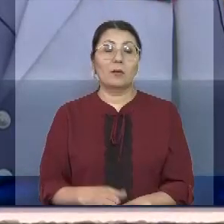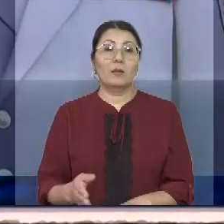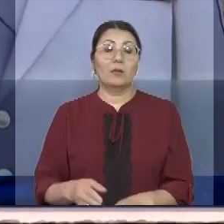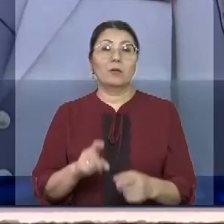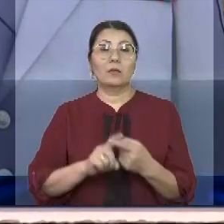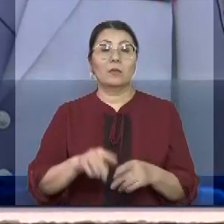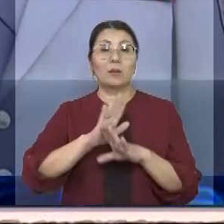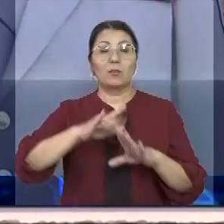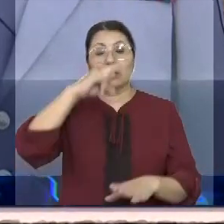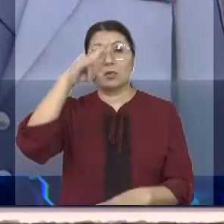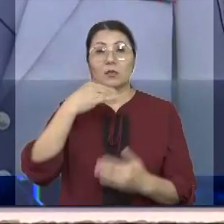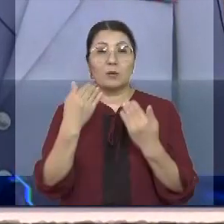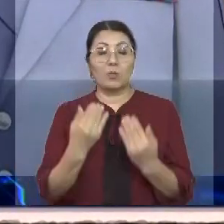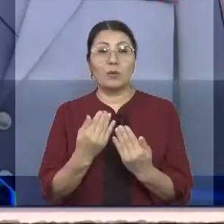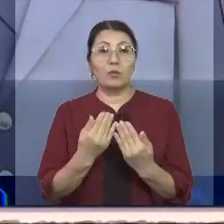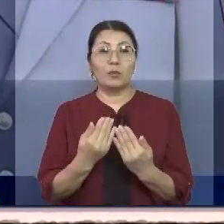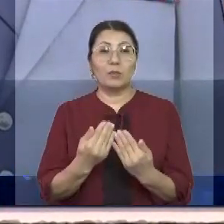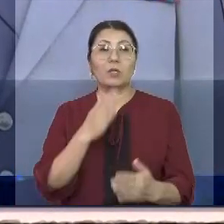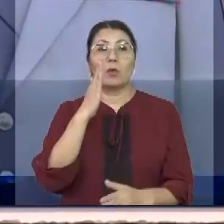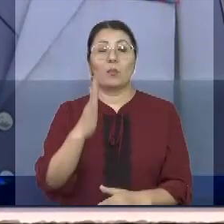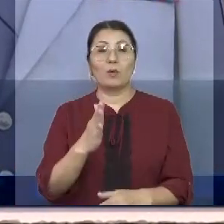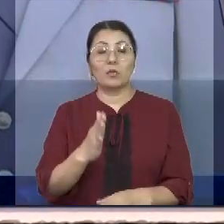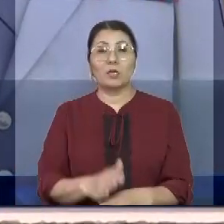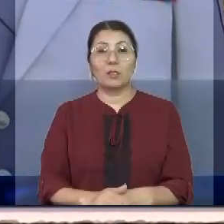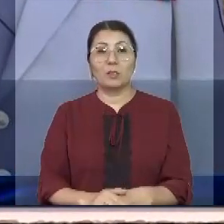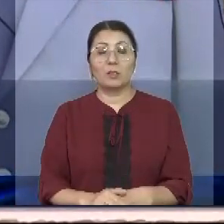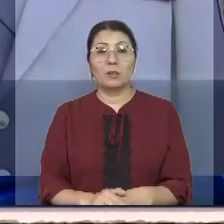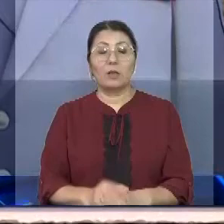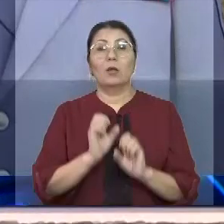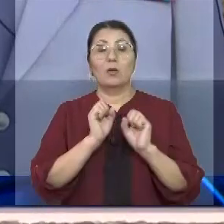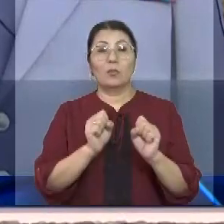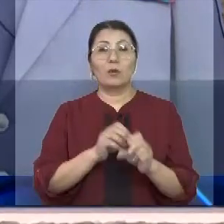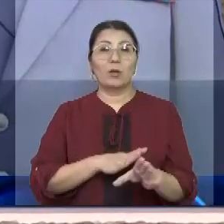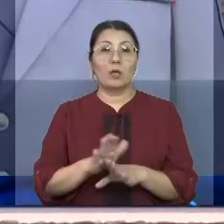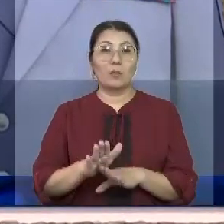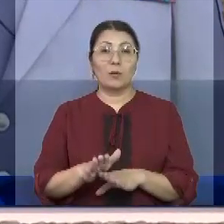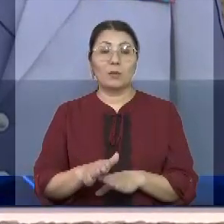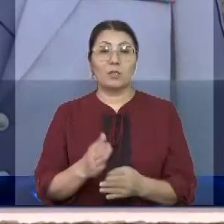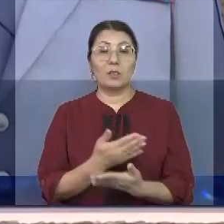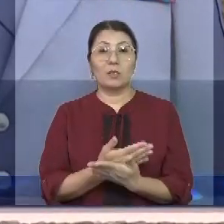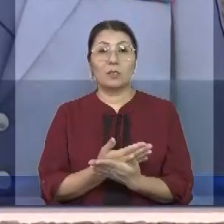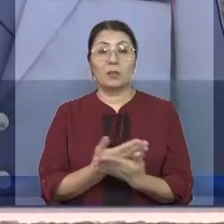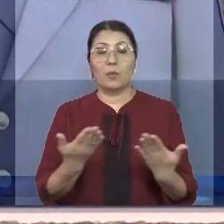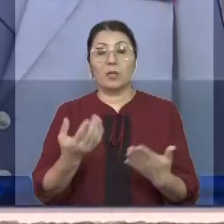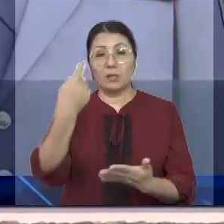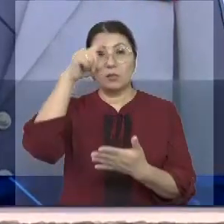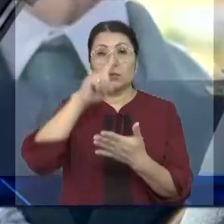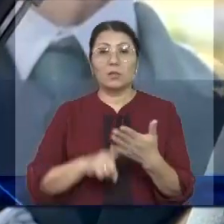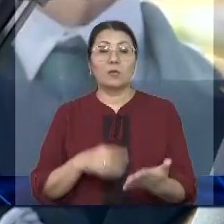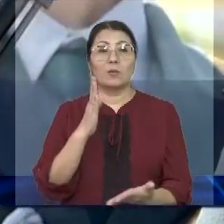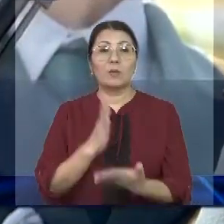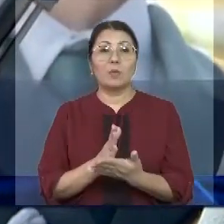Тәуелсіз Қазақстанның бүгінінде, болашағында қорғауын қамтамасыз ететіне де ешқандай күмәніміз